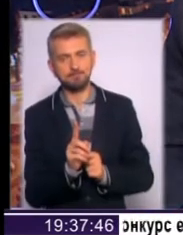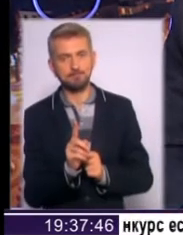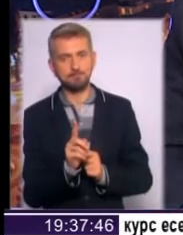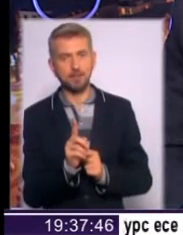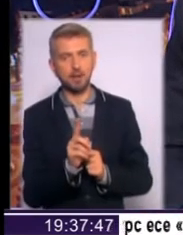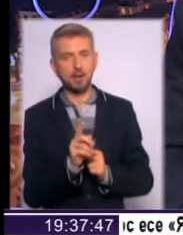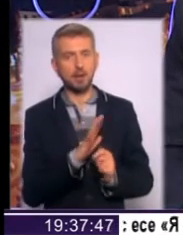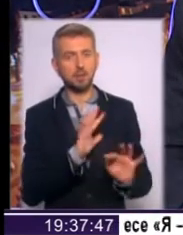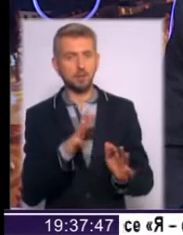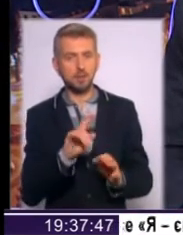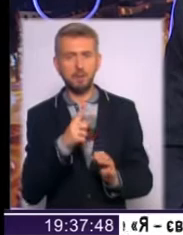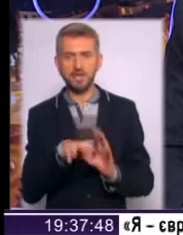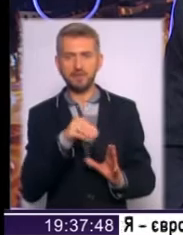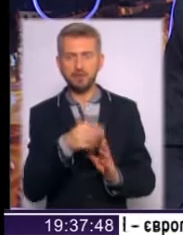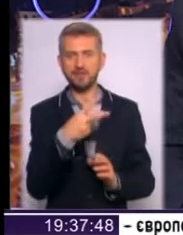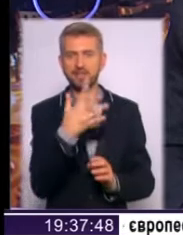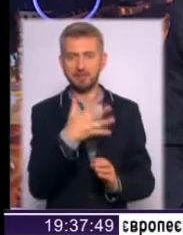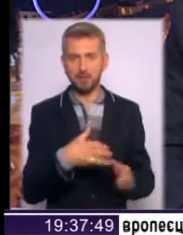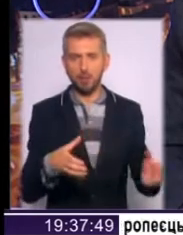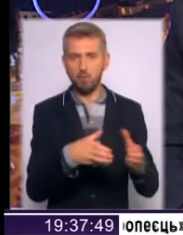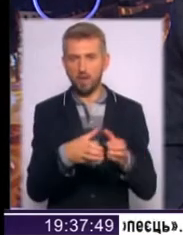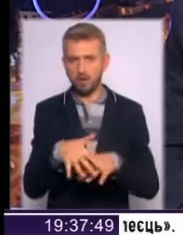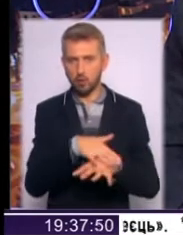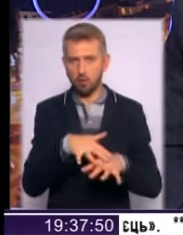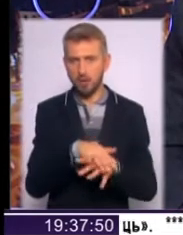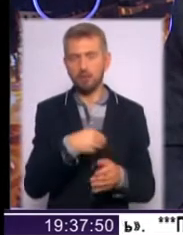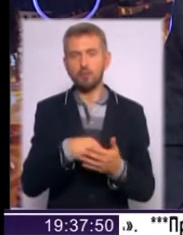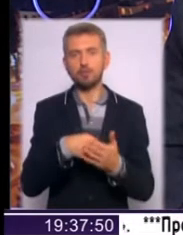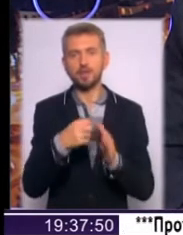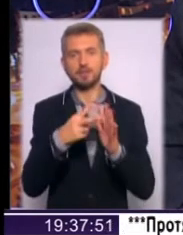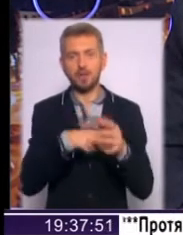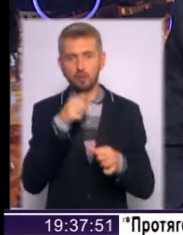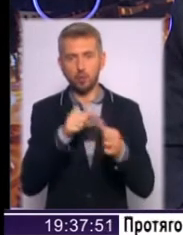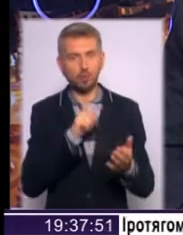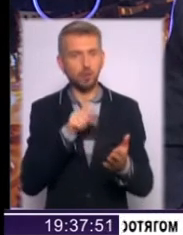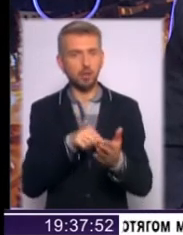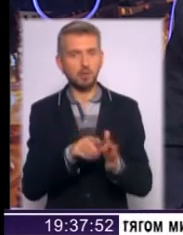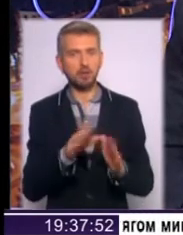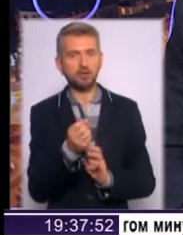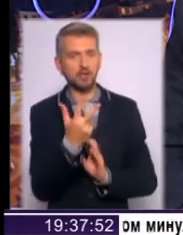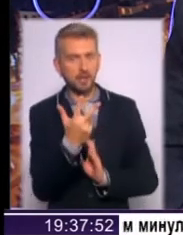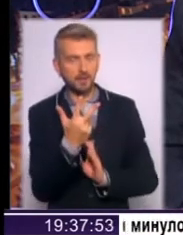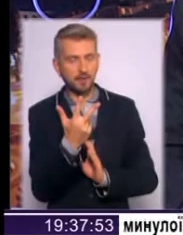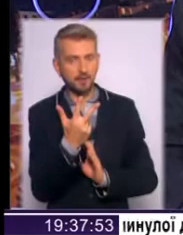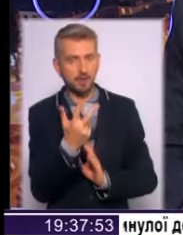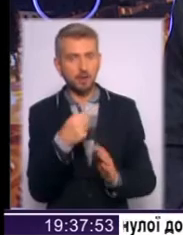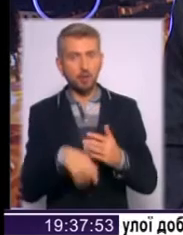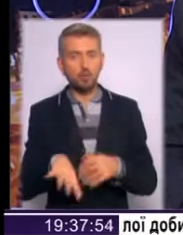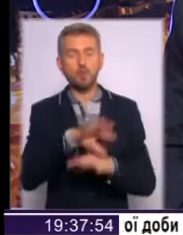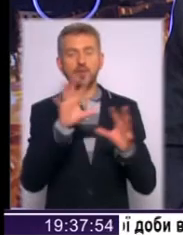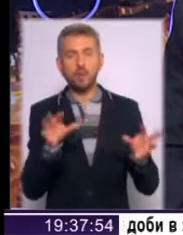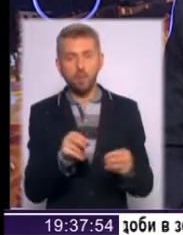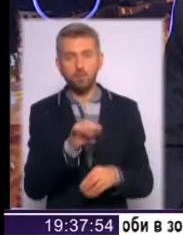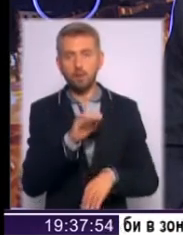Пройшли перші вибори у 25 об'єднаних громадах. Угу. В бюджет 2017 року потрапили лише 13. Тобто всього,